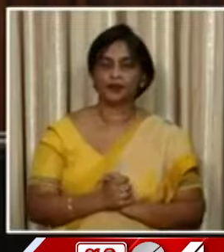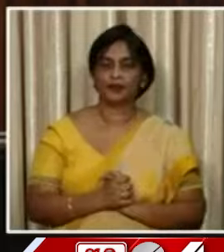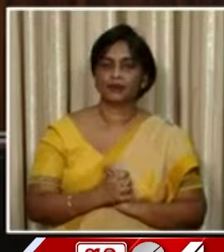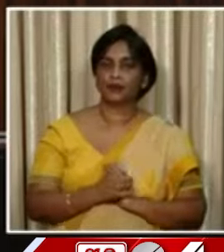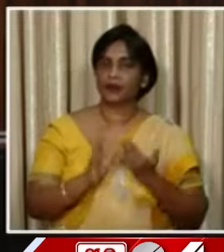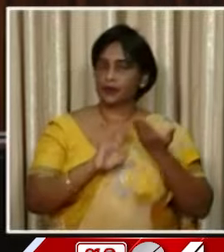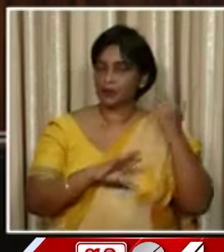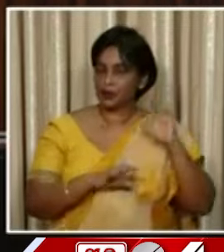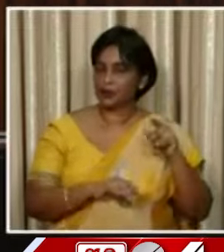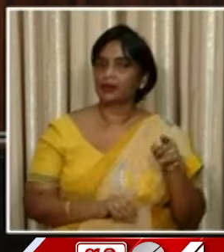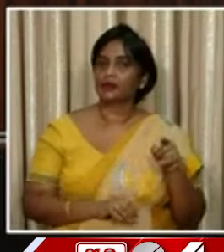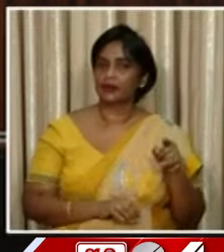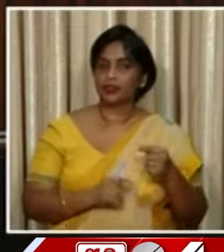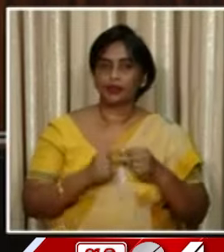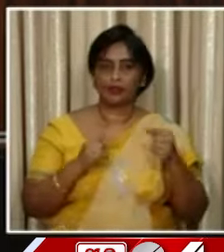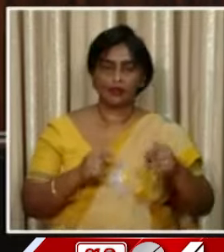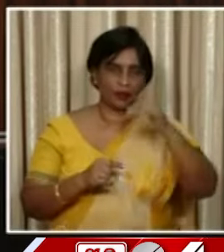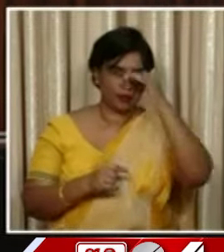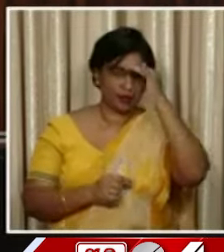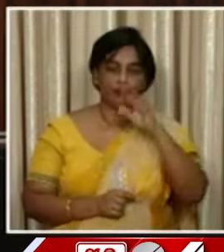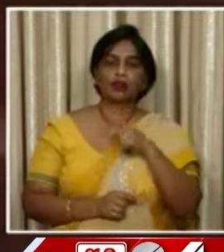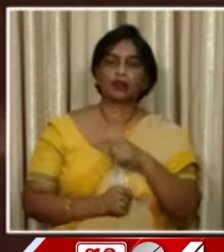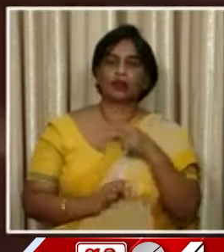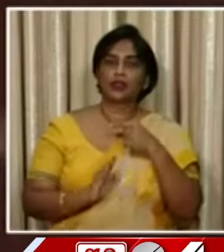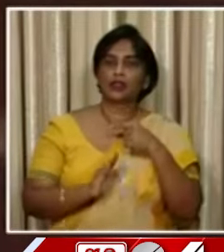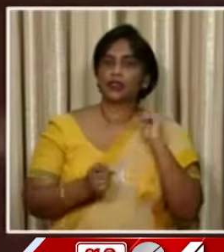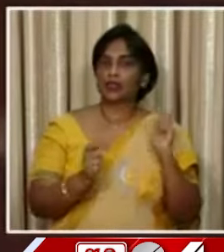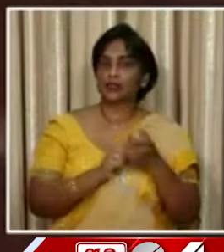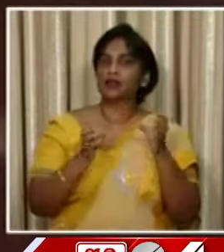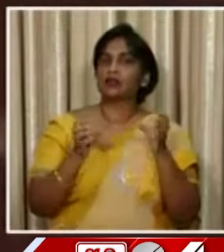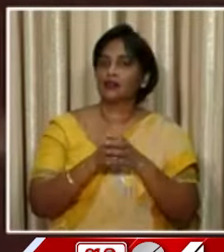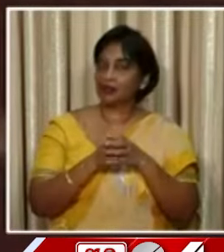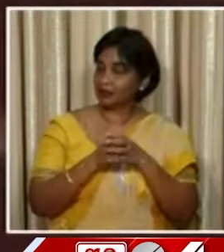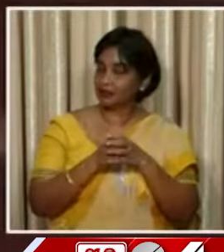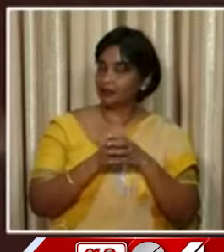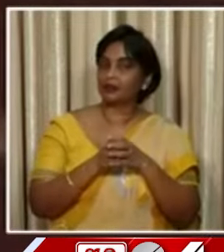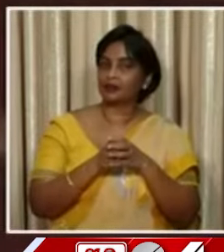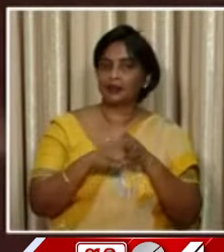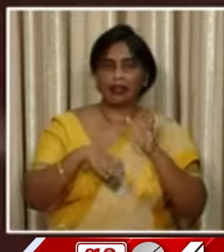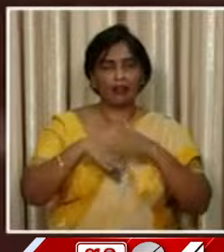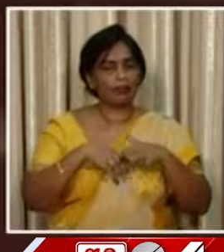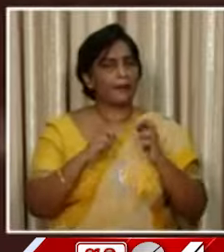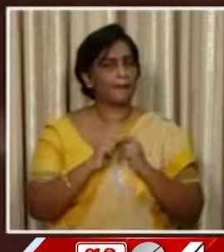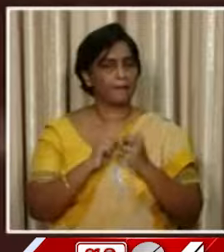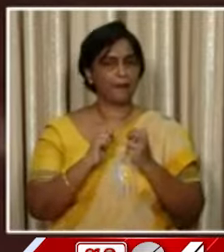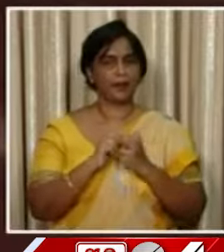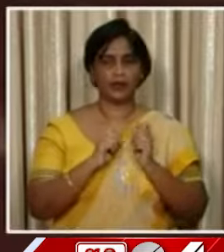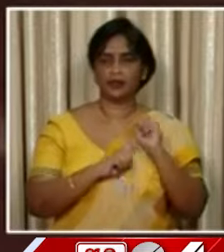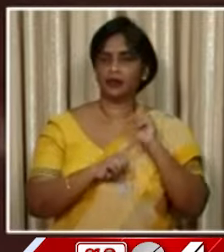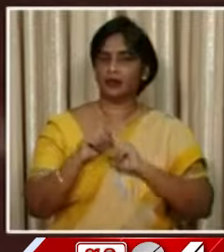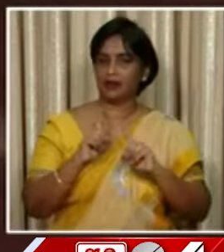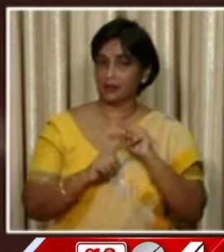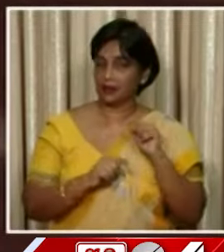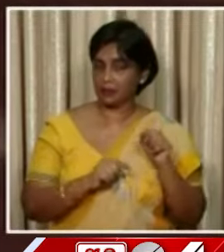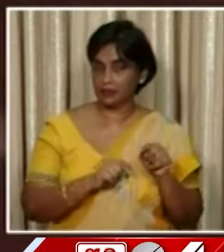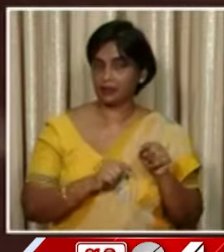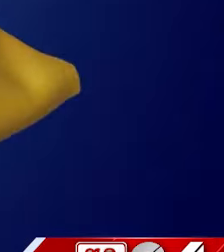ගේ දවසකද විපක්ෂනායකතුමා විසින් ශ්‍රී ලංකා ක්‍රිකට් කණ්ඩායම අත්විඳපු ප්‍රශ්නයක් ගැන මේ පාර්ලිමේන්තුවේ සභාවේ